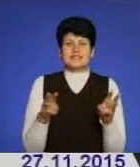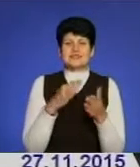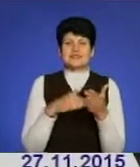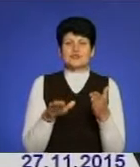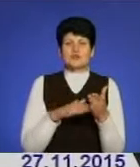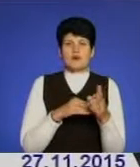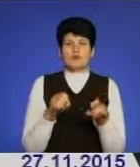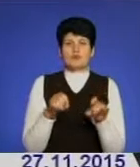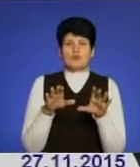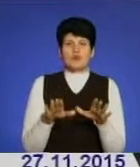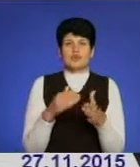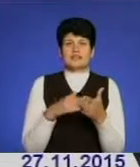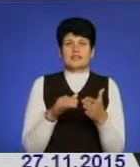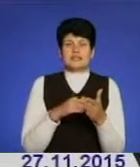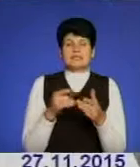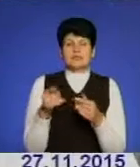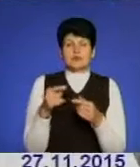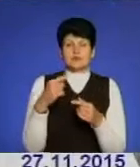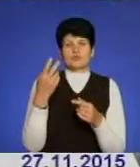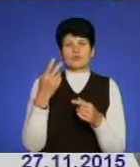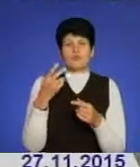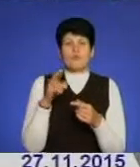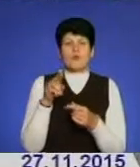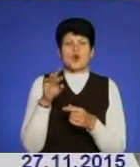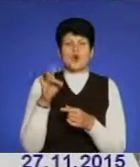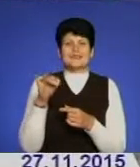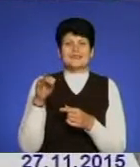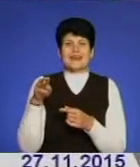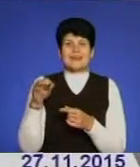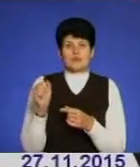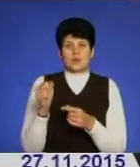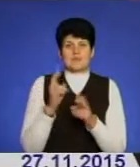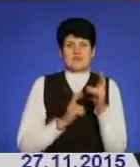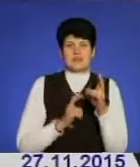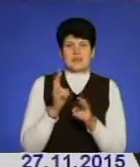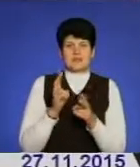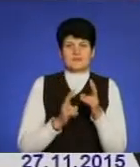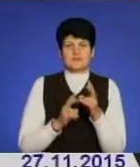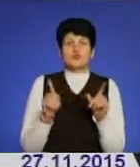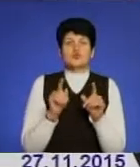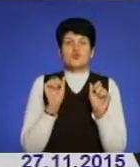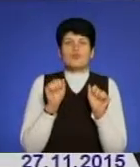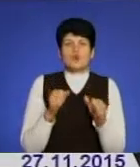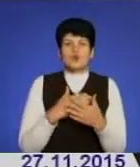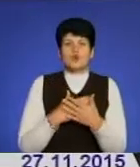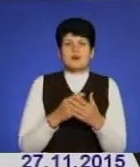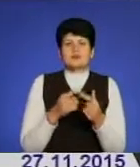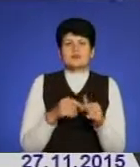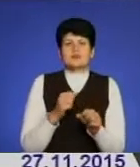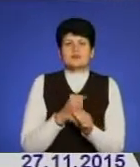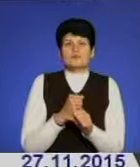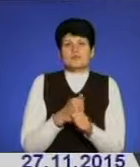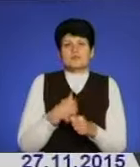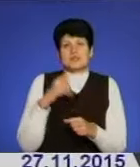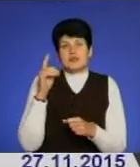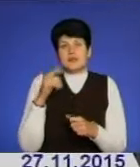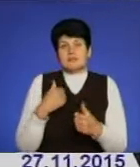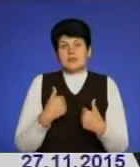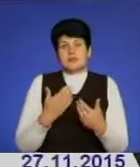постанову про ліквідацію Тернопільського комунального протезно-ортопедичного підприємства. Що може громадська організація зробити? Але знаєте, ми